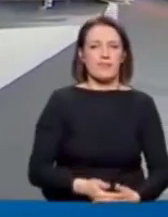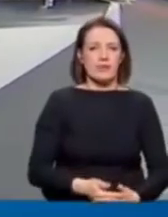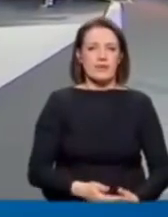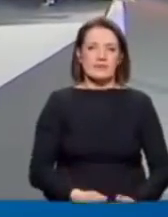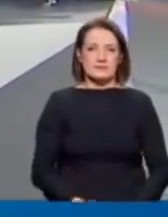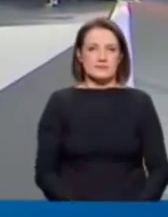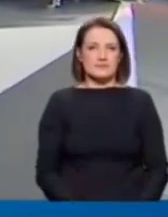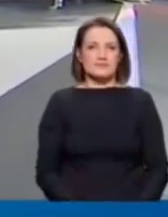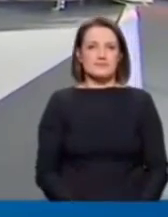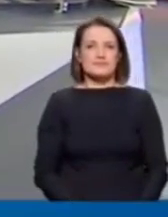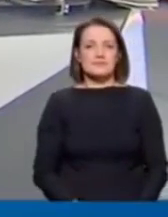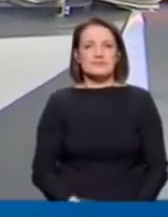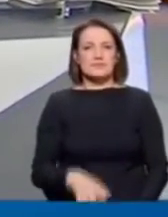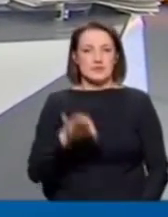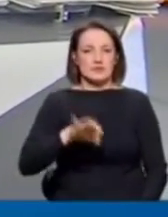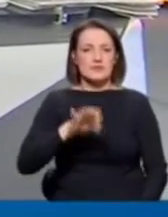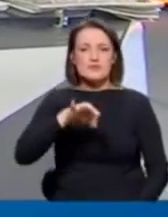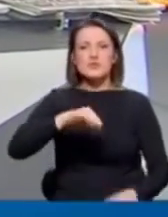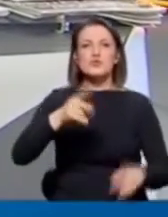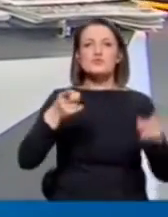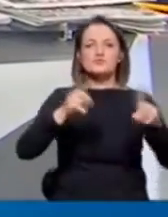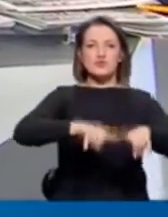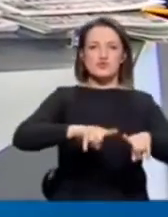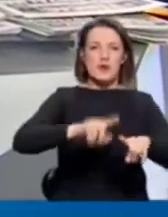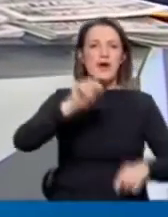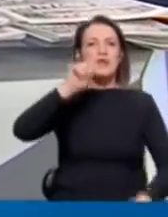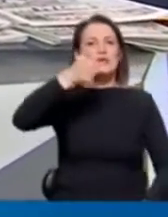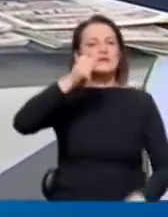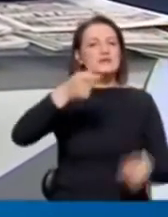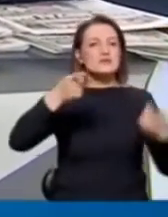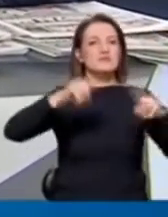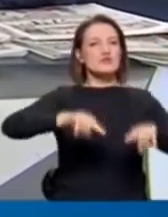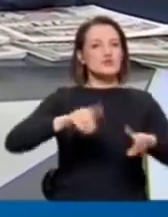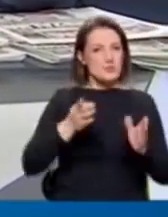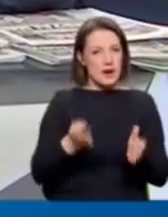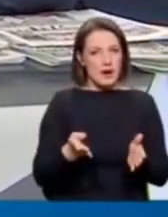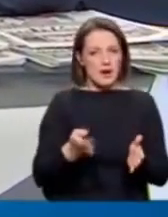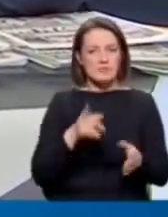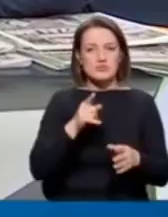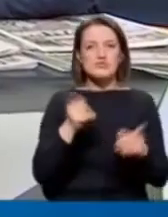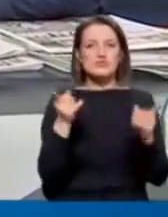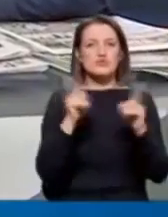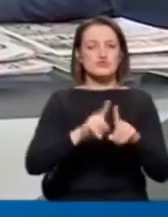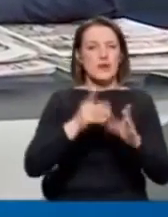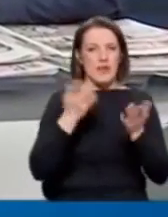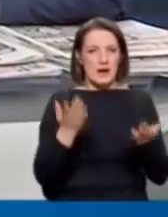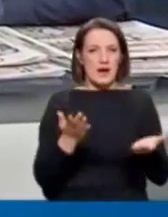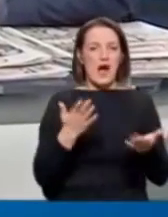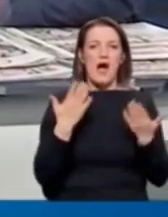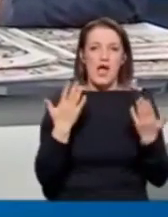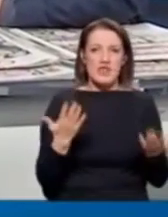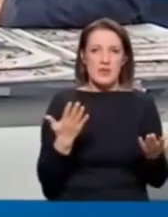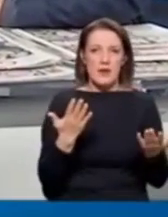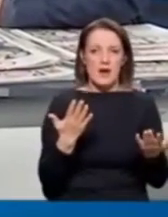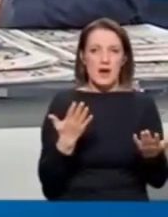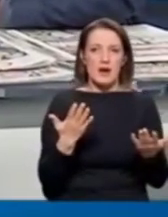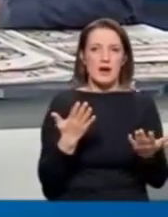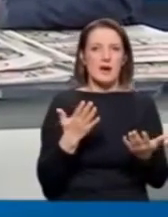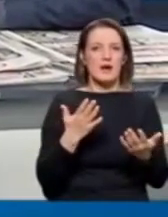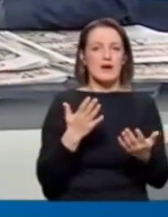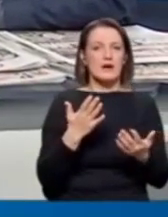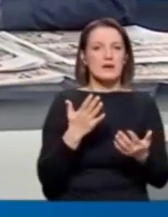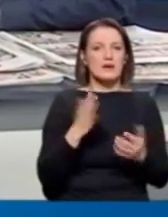mı bu şekilde bu günkü buluşma yarınki buluşma bu buluşmalar acaba Hani